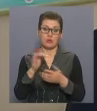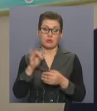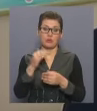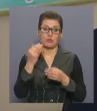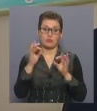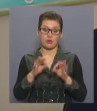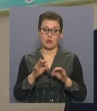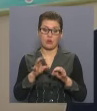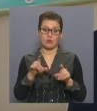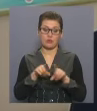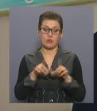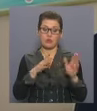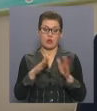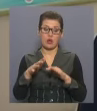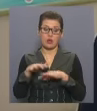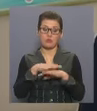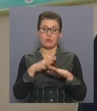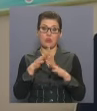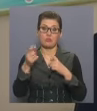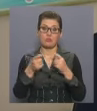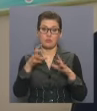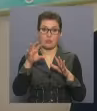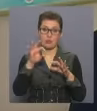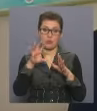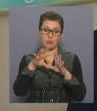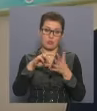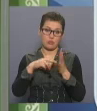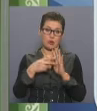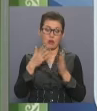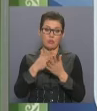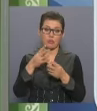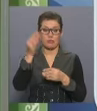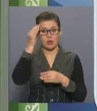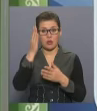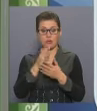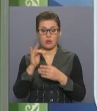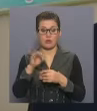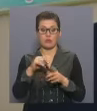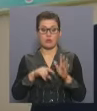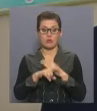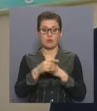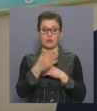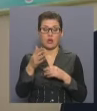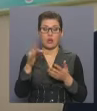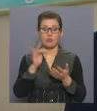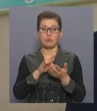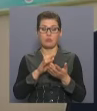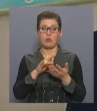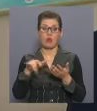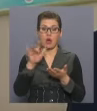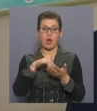дұрыс, халықты демократиялық басқарудың үлкен бір жүйесі деп есептеуге болады. Сондықтан да бұл бастама халық қолдау